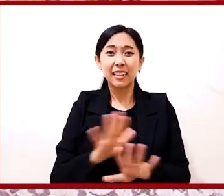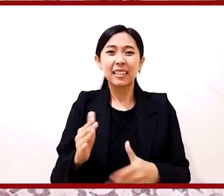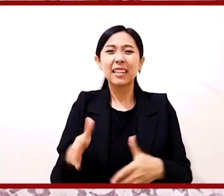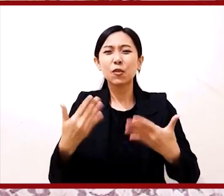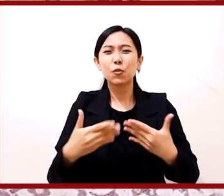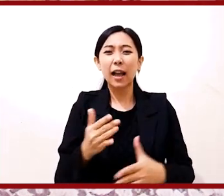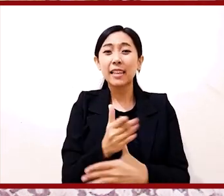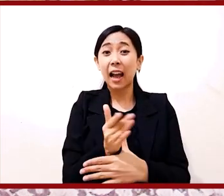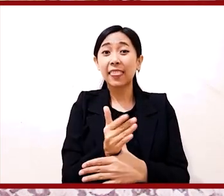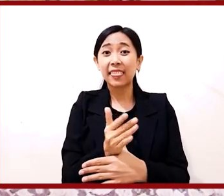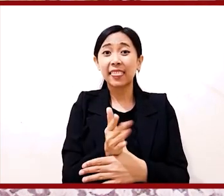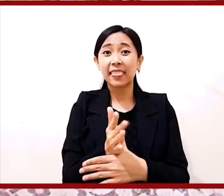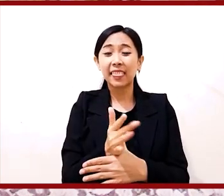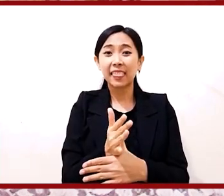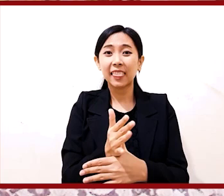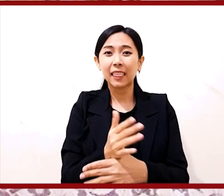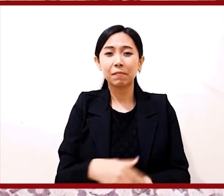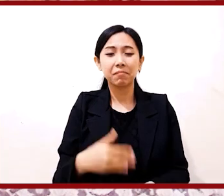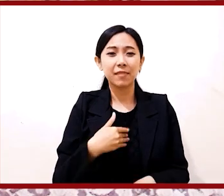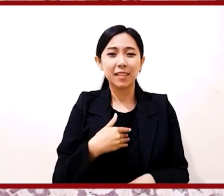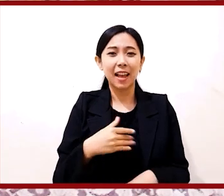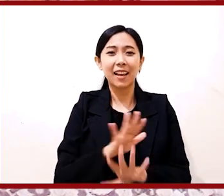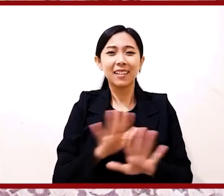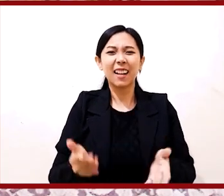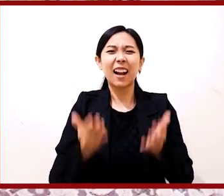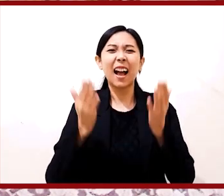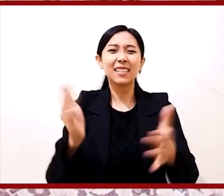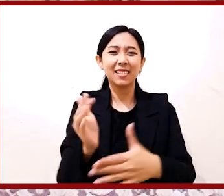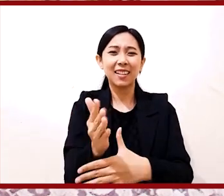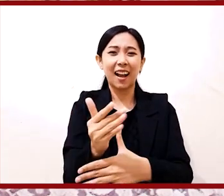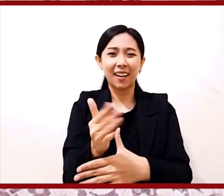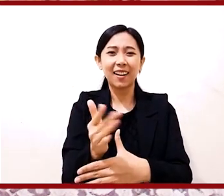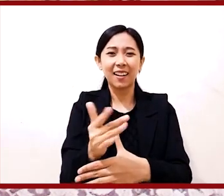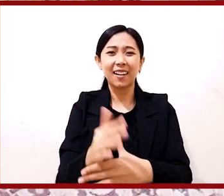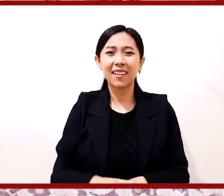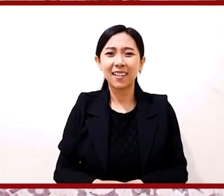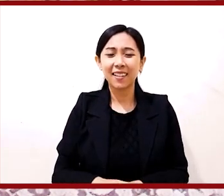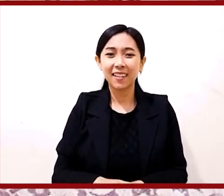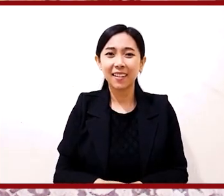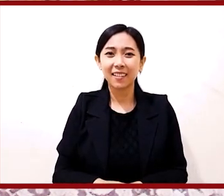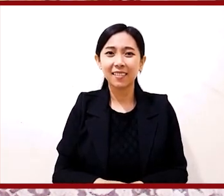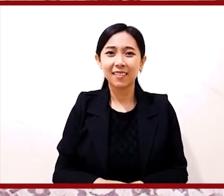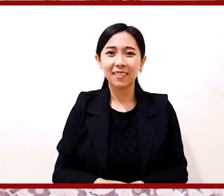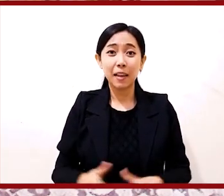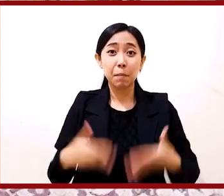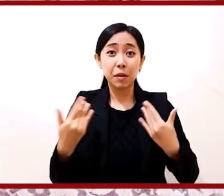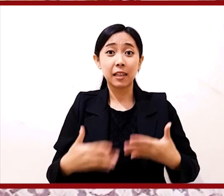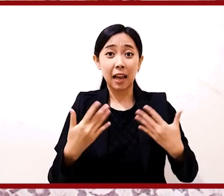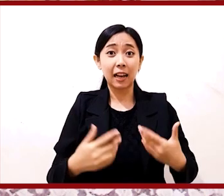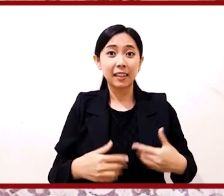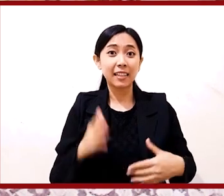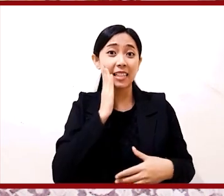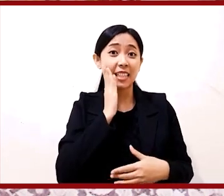ingin membahagiakannya, maka tidak mungkin saya akan membelikan kepala ikan sekalipun mahal harganya untuk